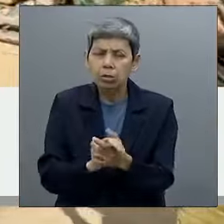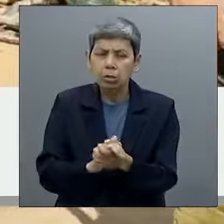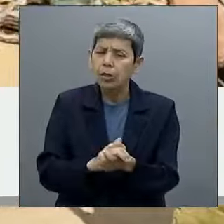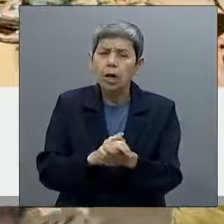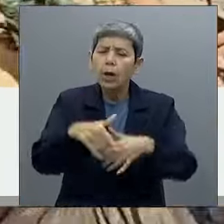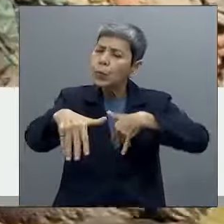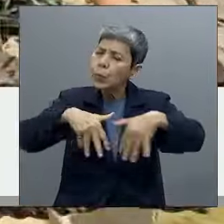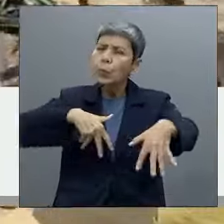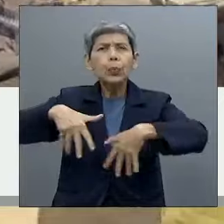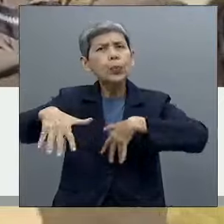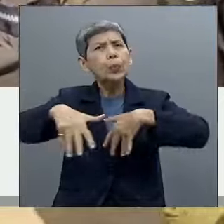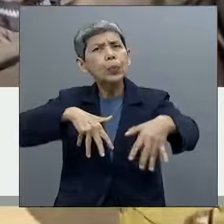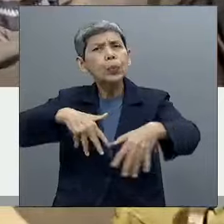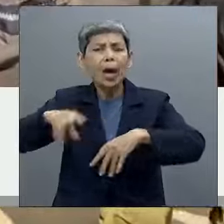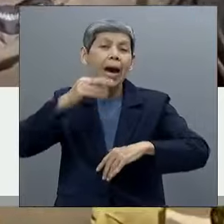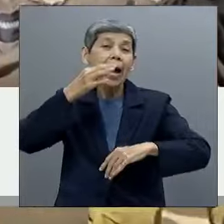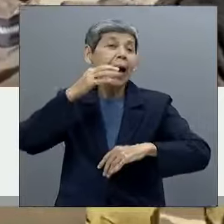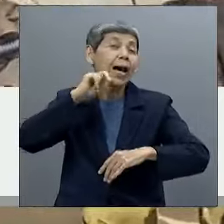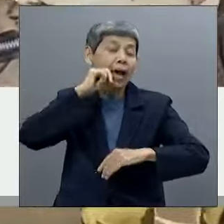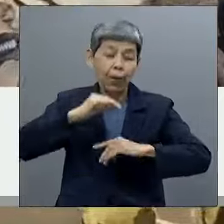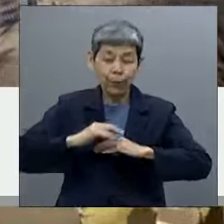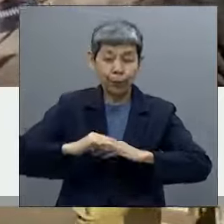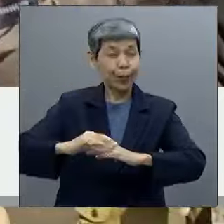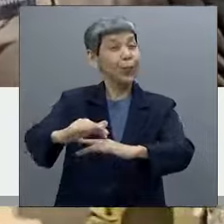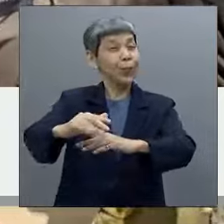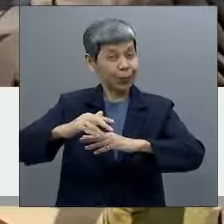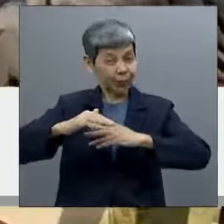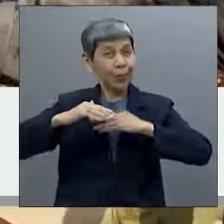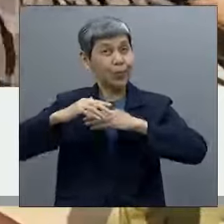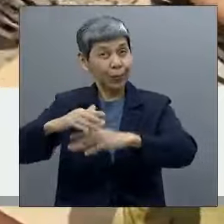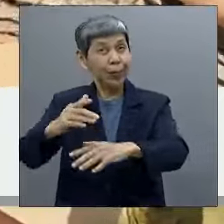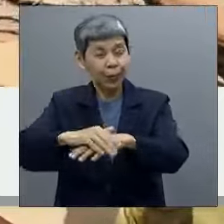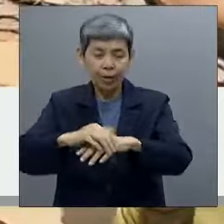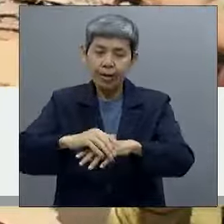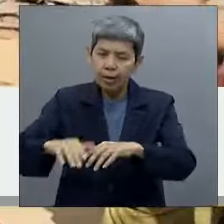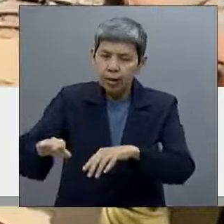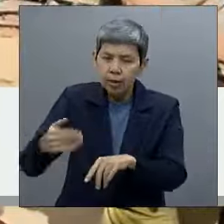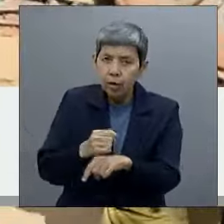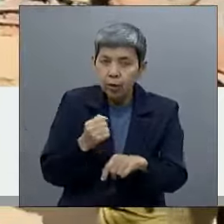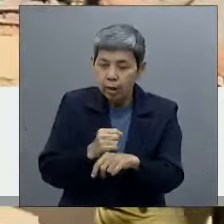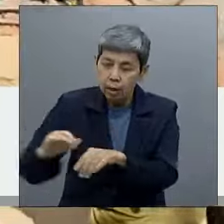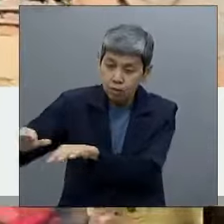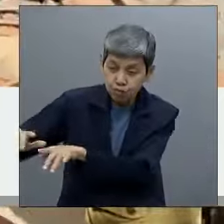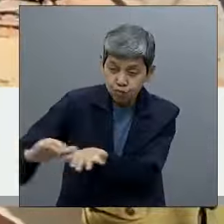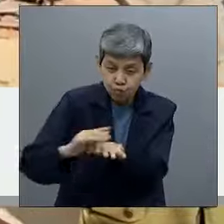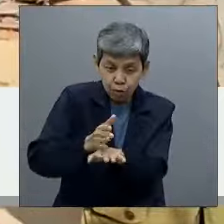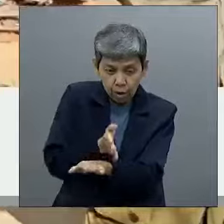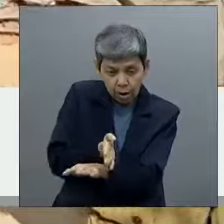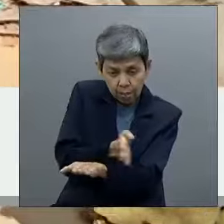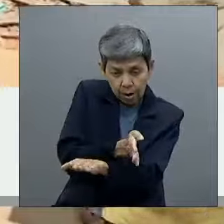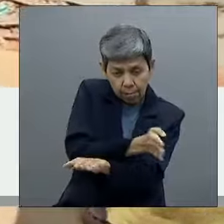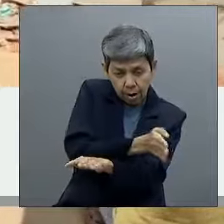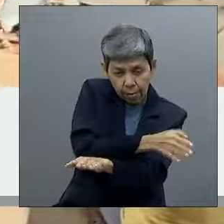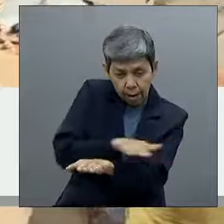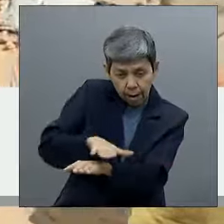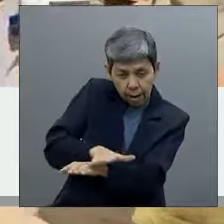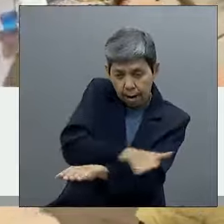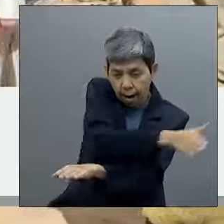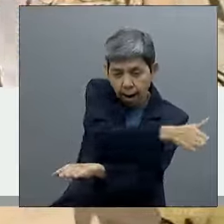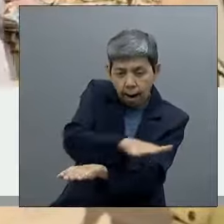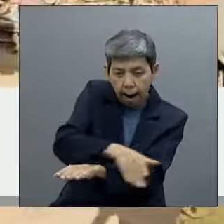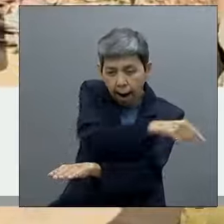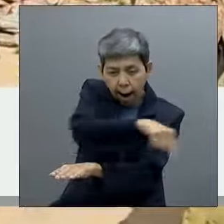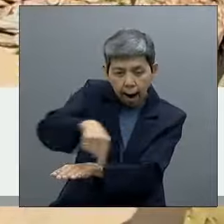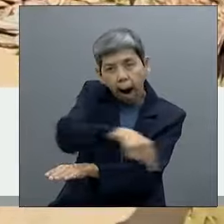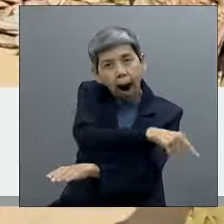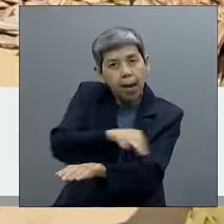ณะจากระดับน้ำทะเลใช่ไหมทะเลปานกลางนะเข้ามาระยะ100เมตรเนี่ยมันอยู่ตรงไหนแล้วมัน